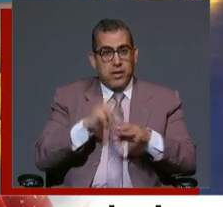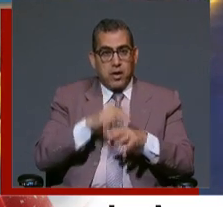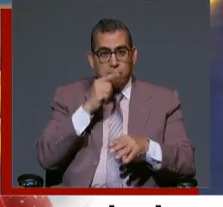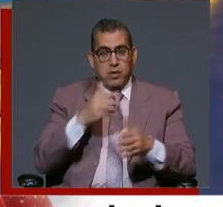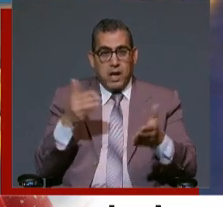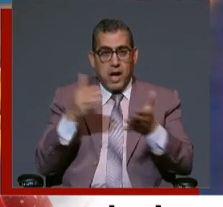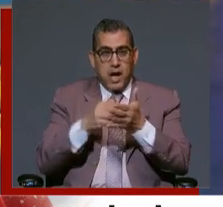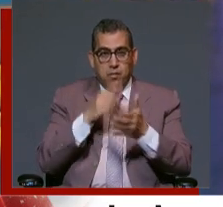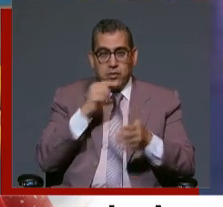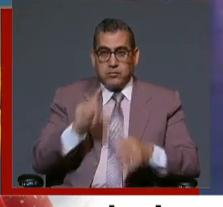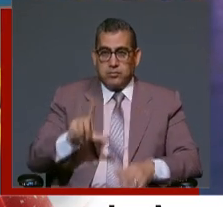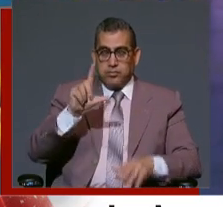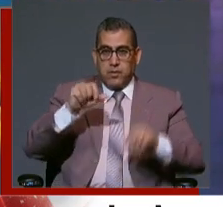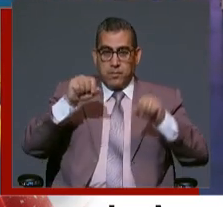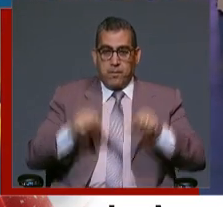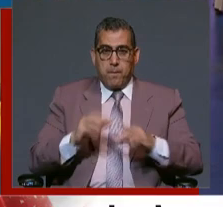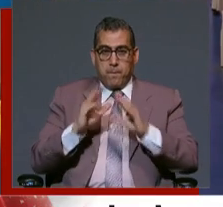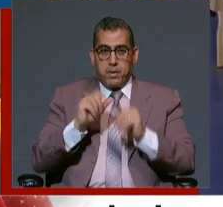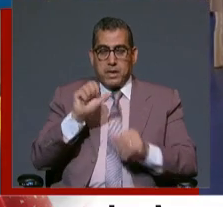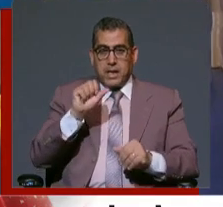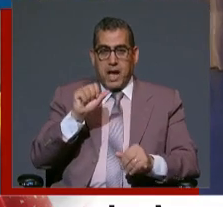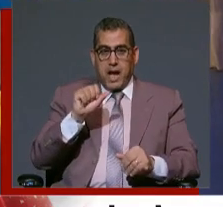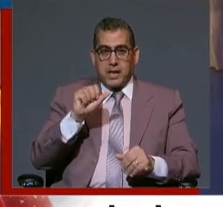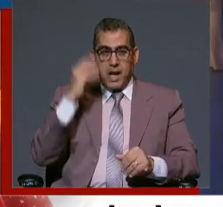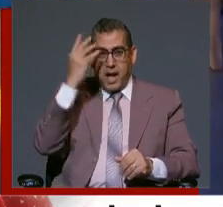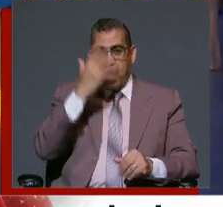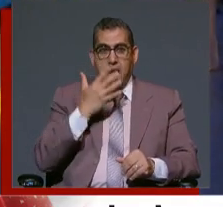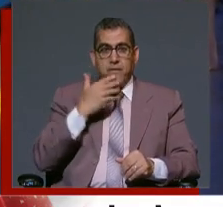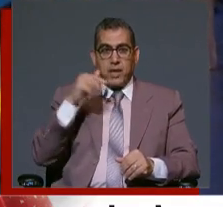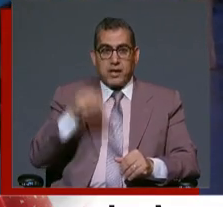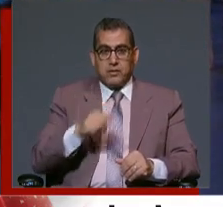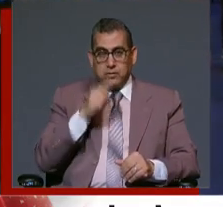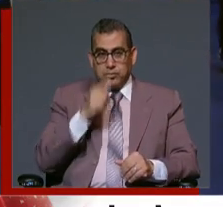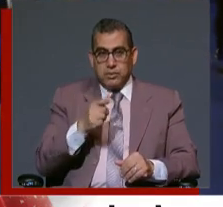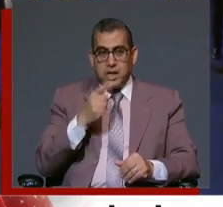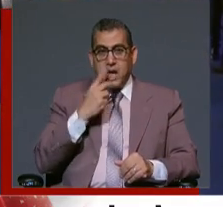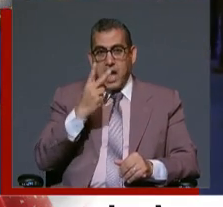رئاسة مصر للاتحاد الإفريقي عام